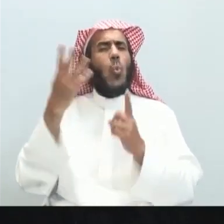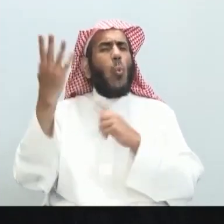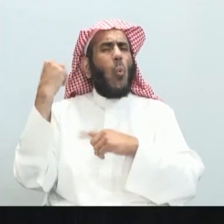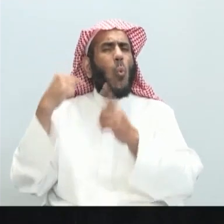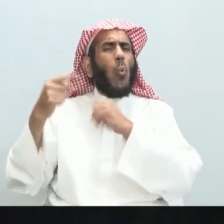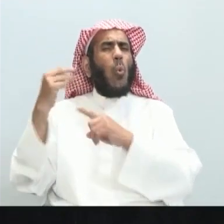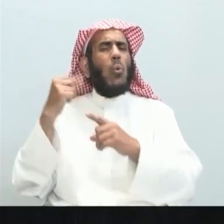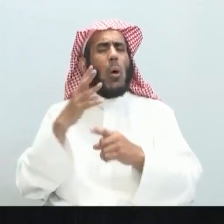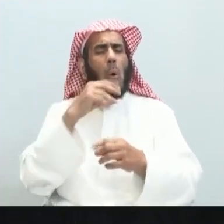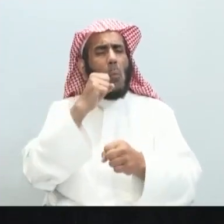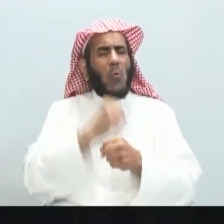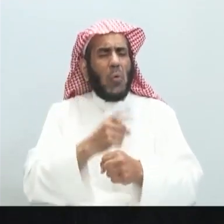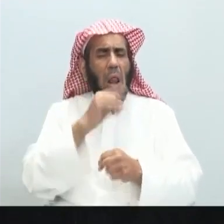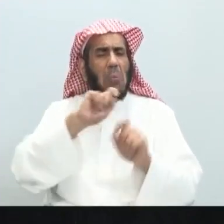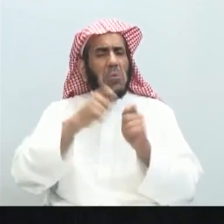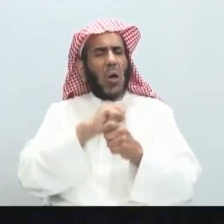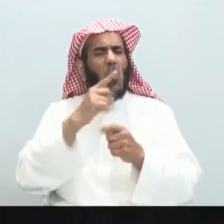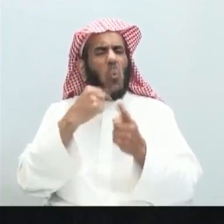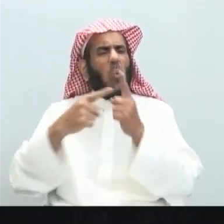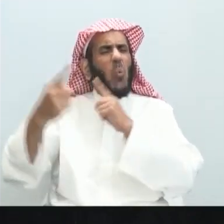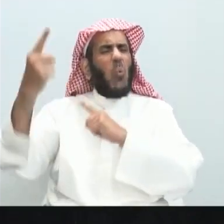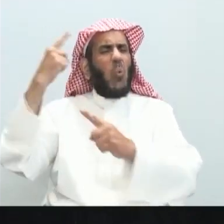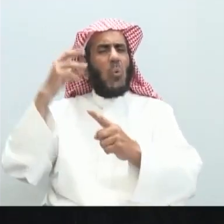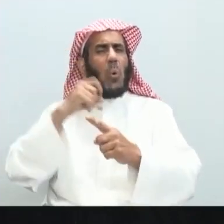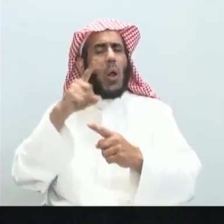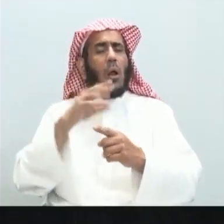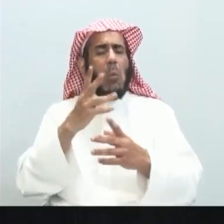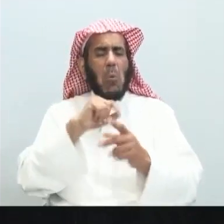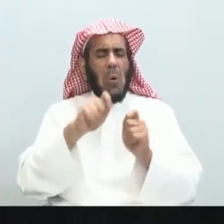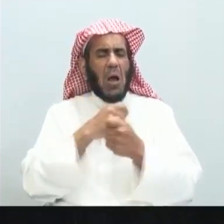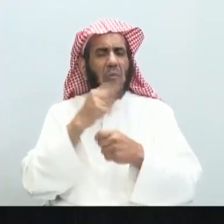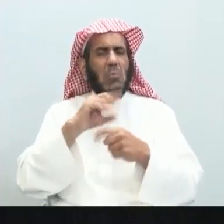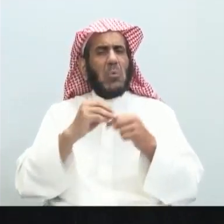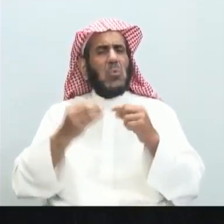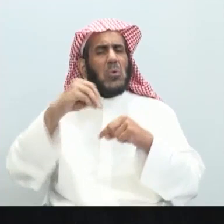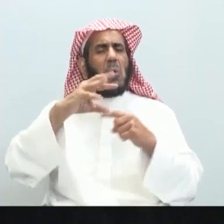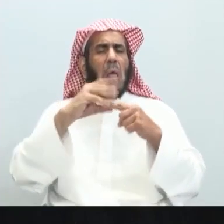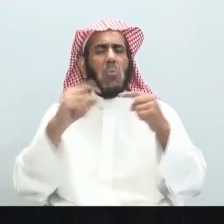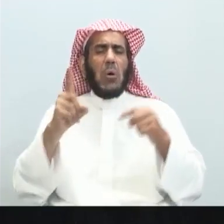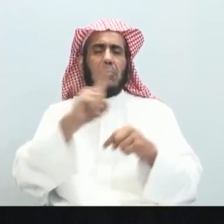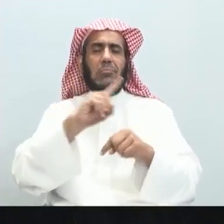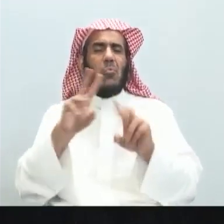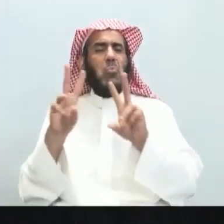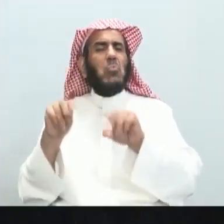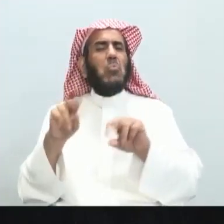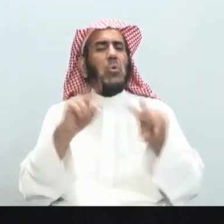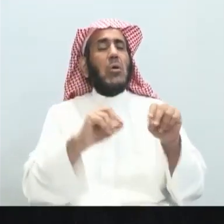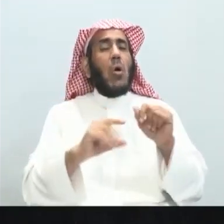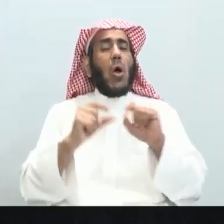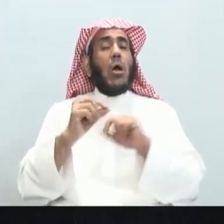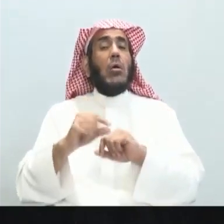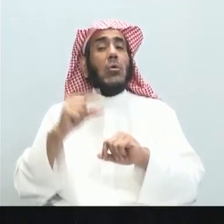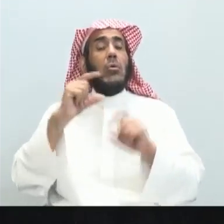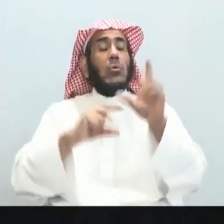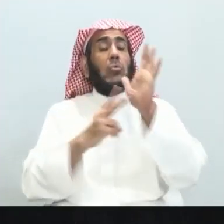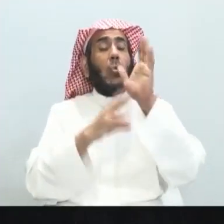محفوظ لم يتغير لم يحرف لم يبدل لم يزد فيه ولم ينقص منه وهذا يدل على انه